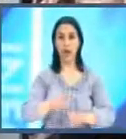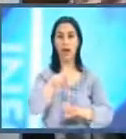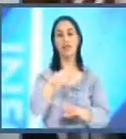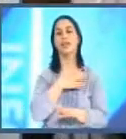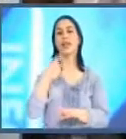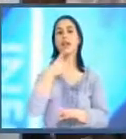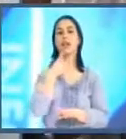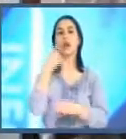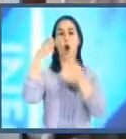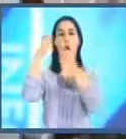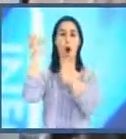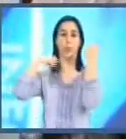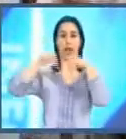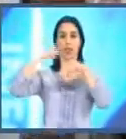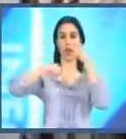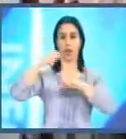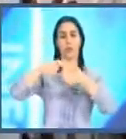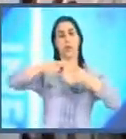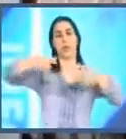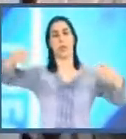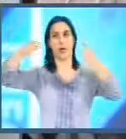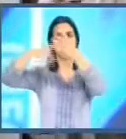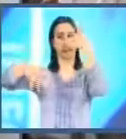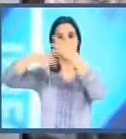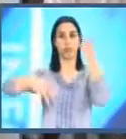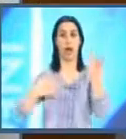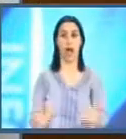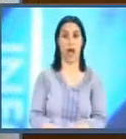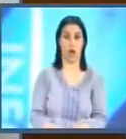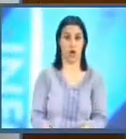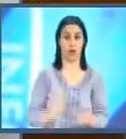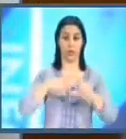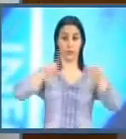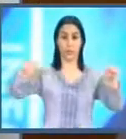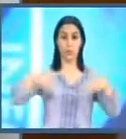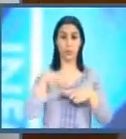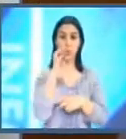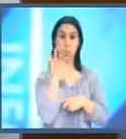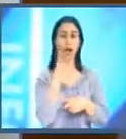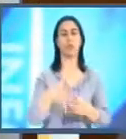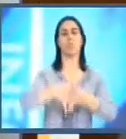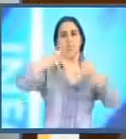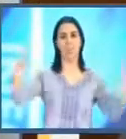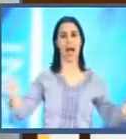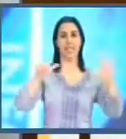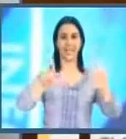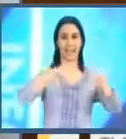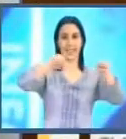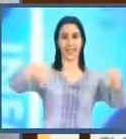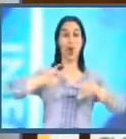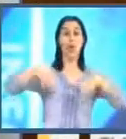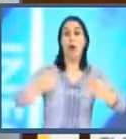suposarà que el nombre d'operacions s'augmentin. Si ara tenim 4 quiròfans, passarem a 7. Per tant, no duplicarem, però